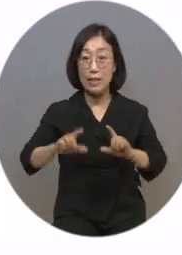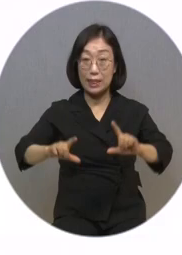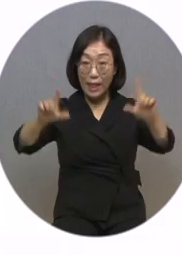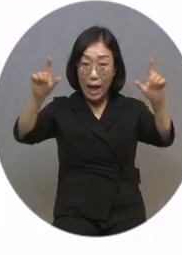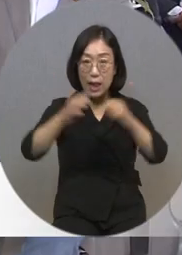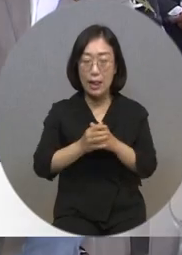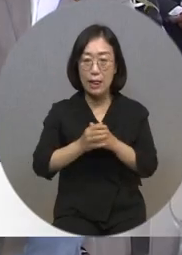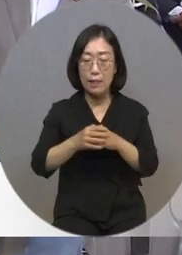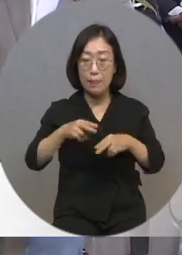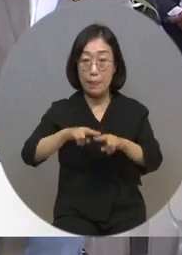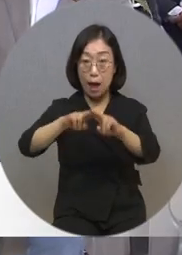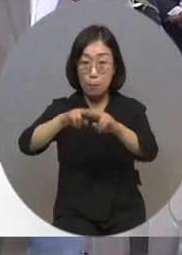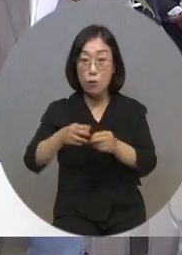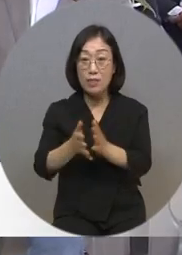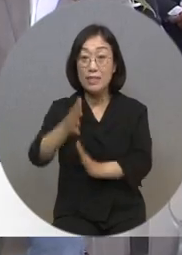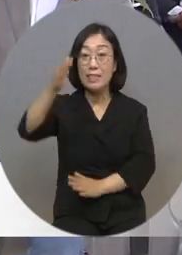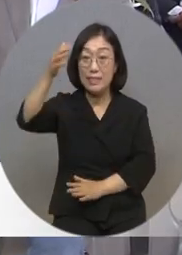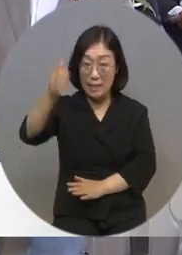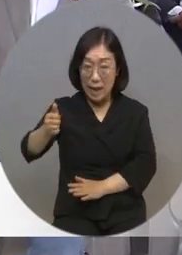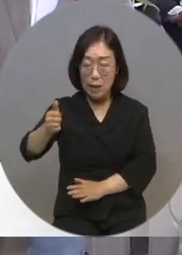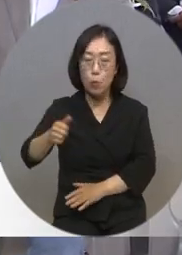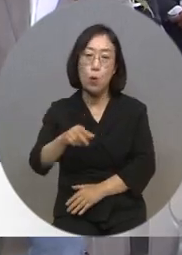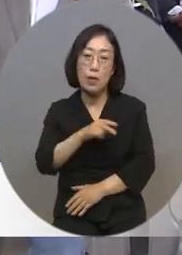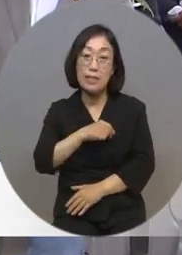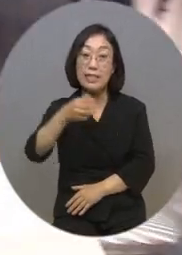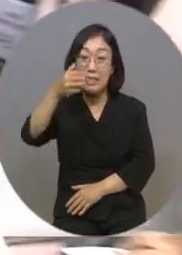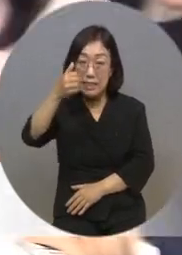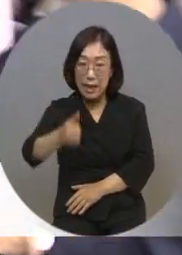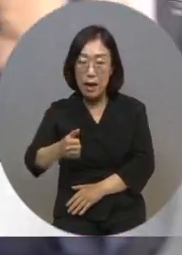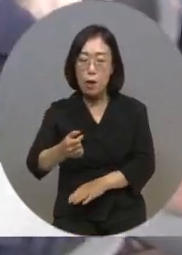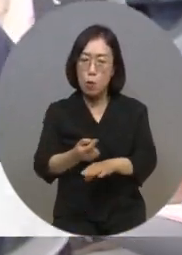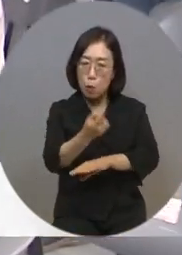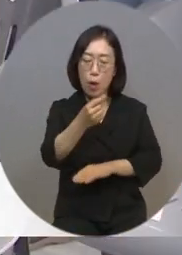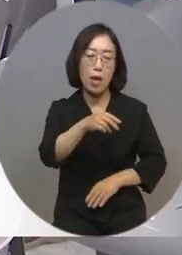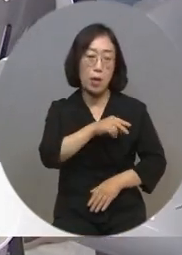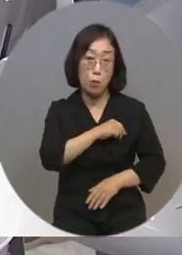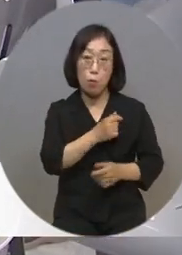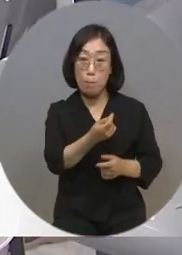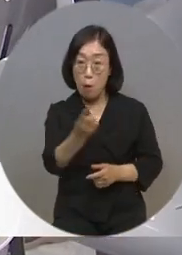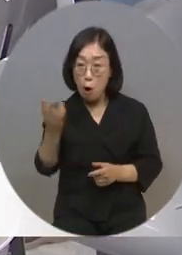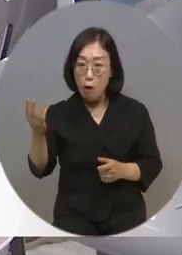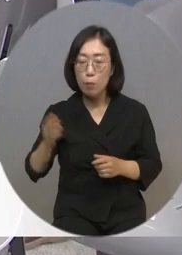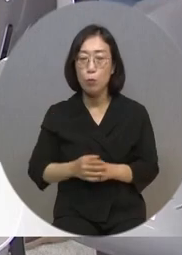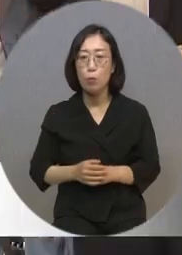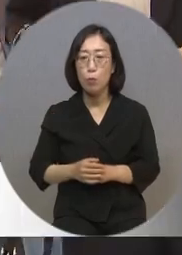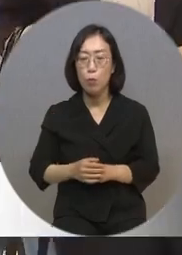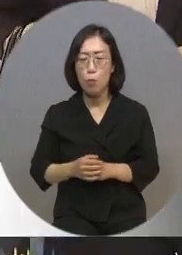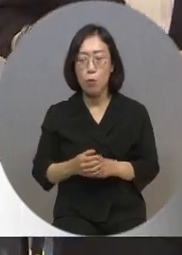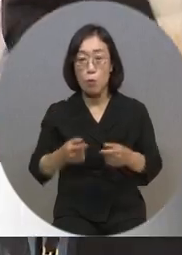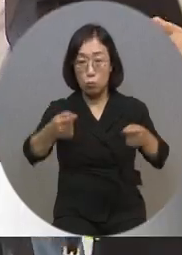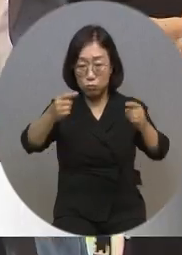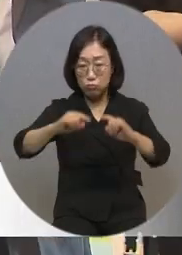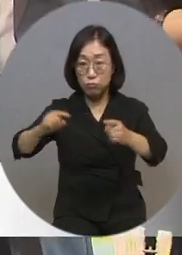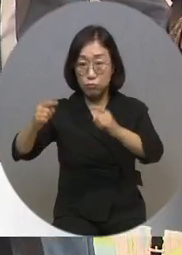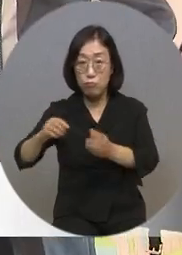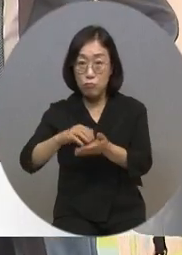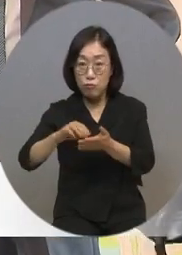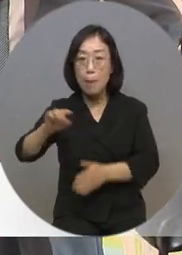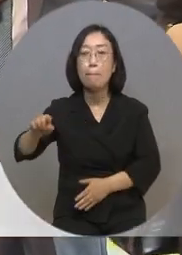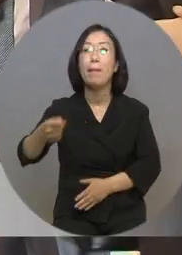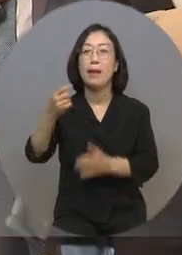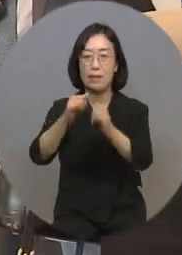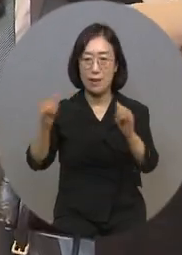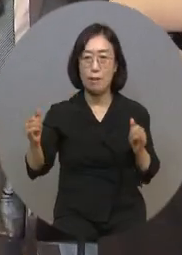최경식 남원시장 전기 남원시 의장을 비롯해 시도 의원들과 한국 보육 진흥원장 등 100여명의 대인이